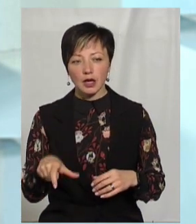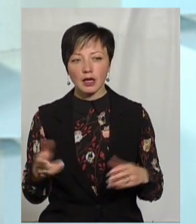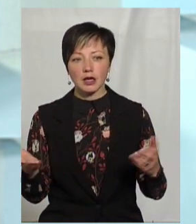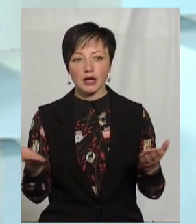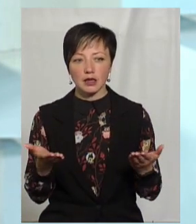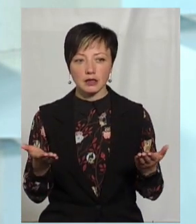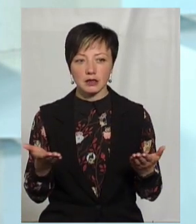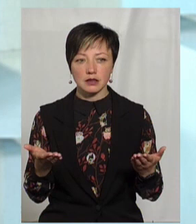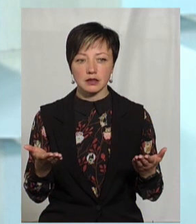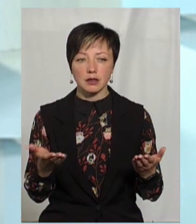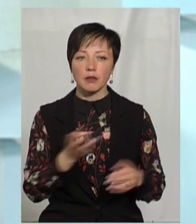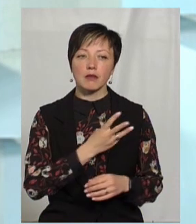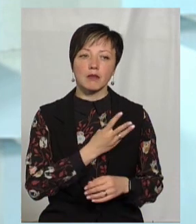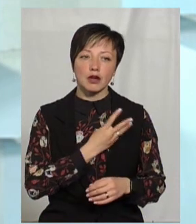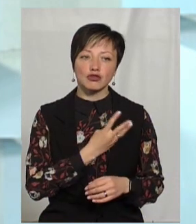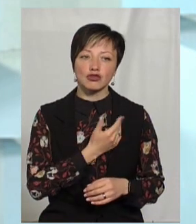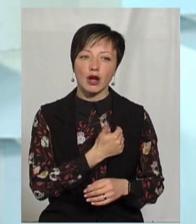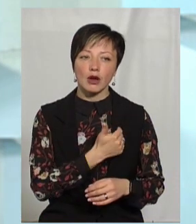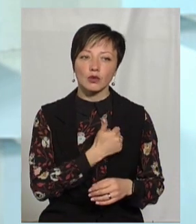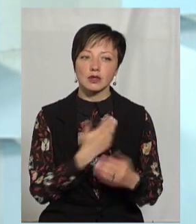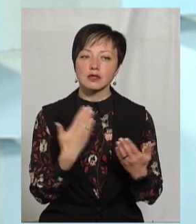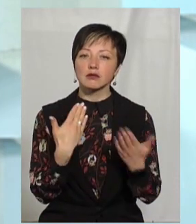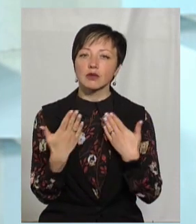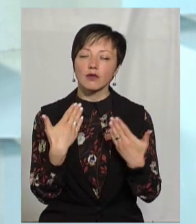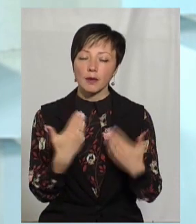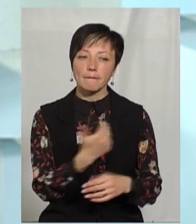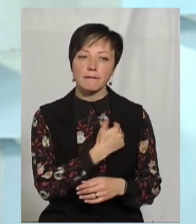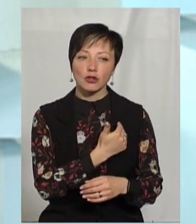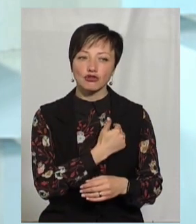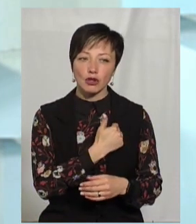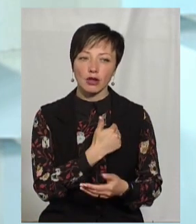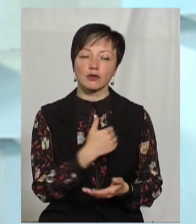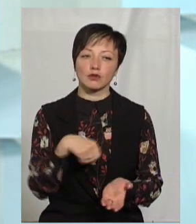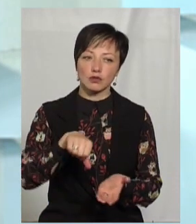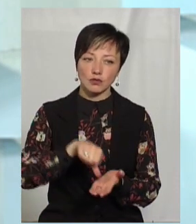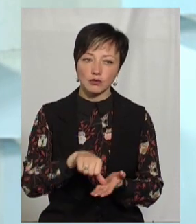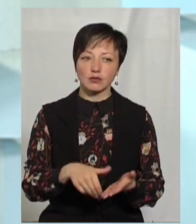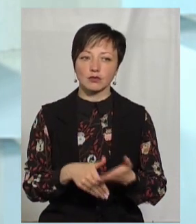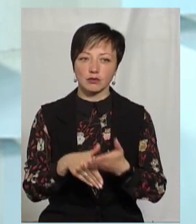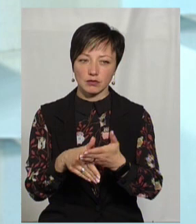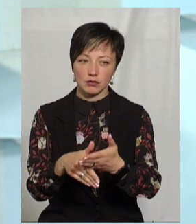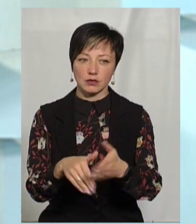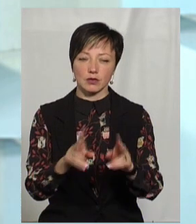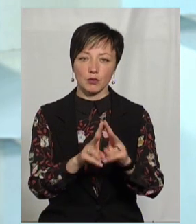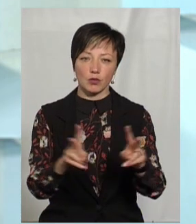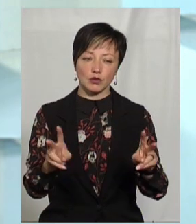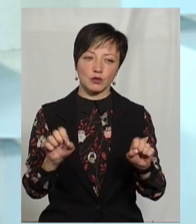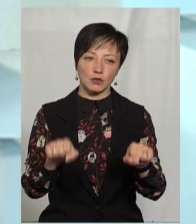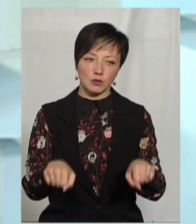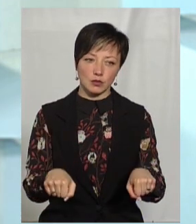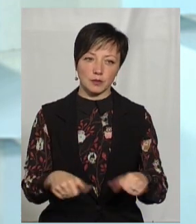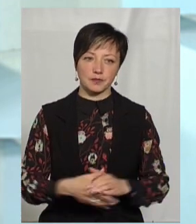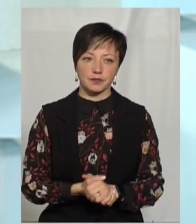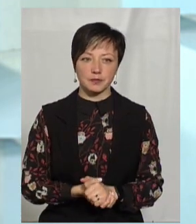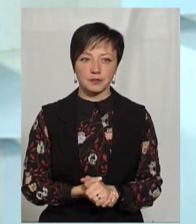котрі бажають спілкування і бажають приймати участь в тому, що ми маємо можливість як громада